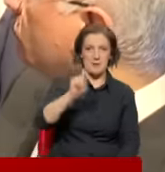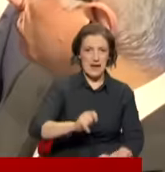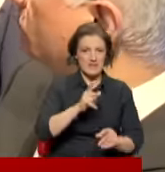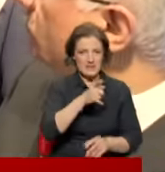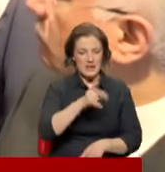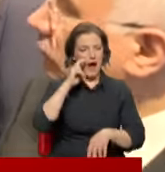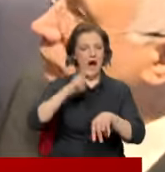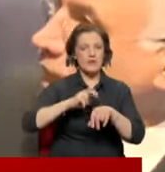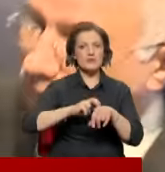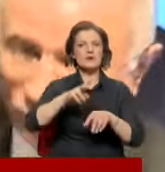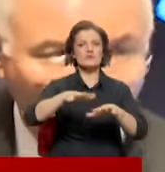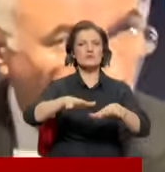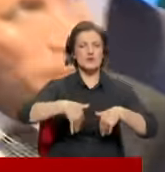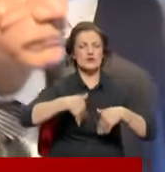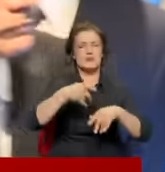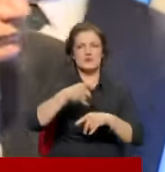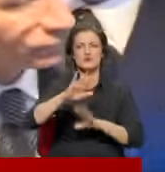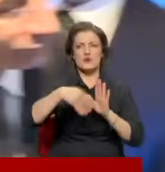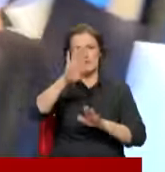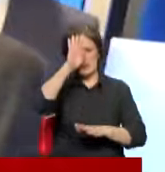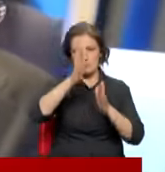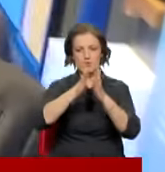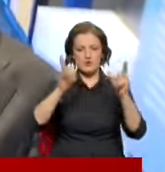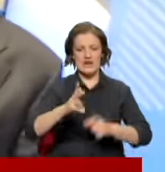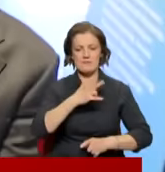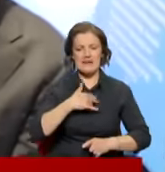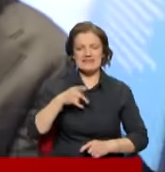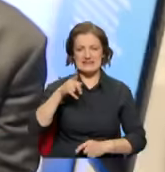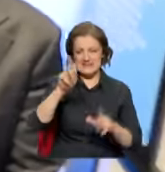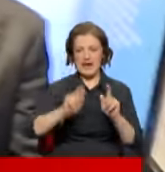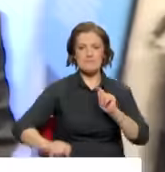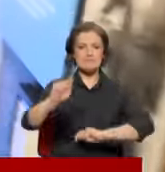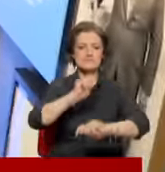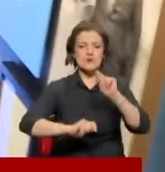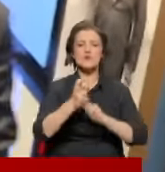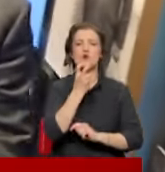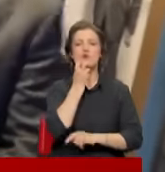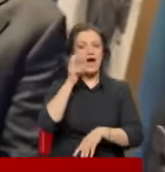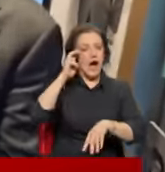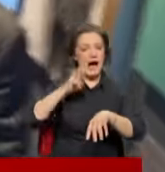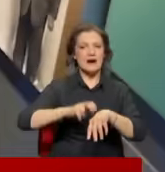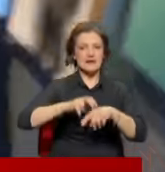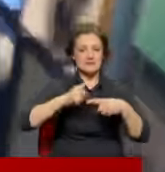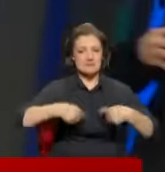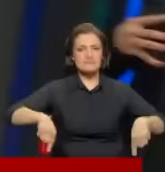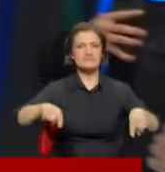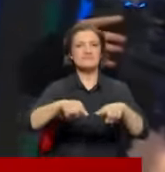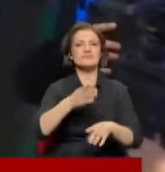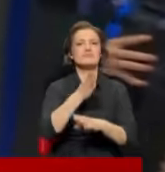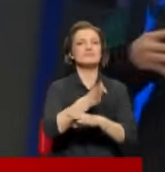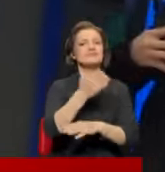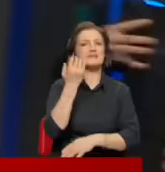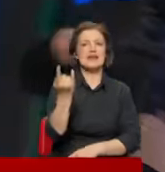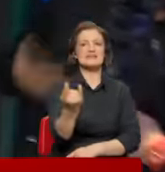Yılmaz, anma töreni sonrası İstanbul Büyükşehir Belediyesi tarafından yaptırılan Turgut Özal anı mekanını gezdi.